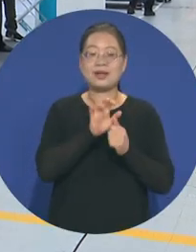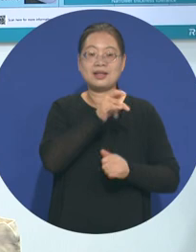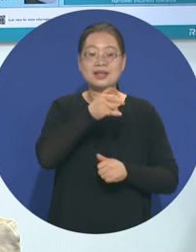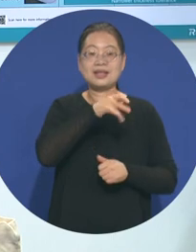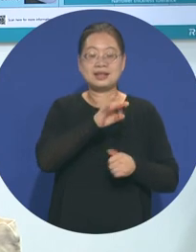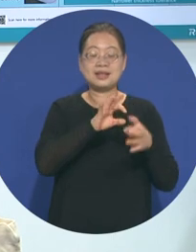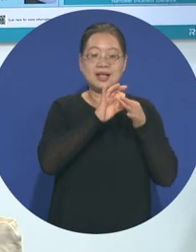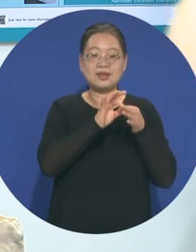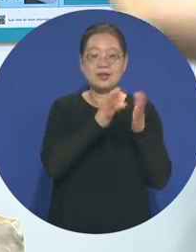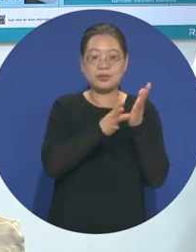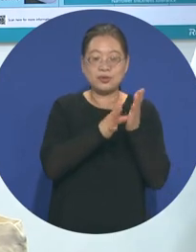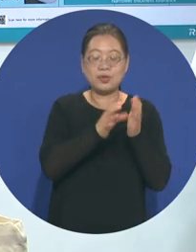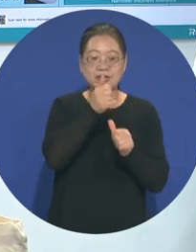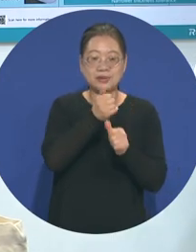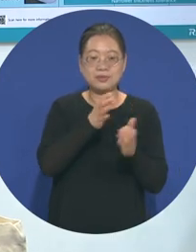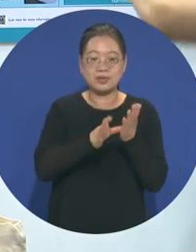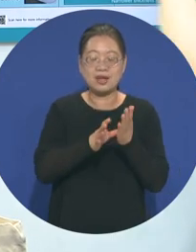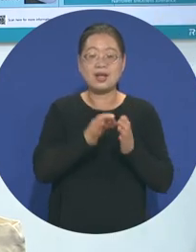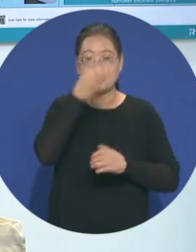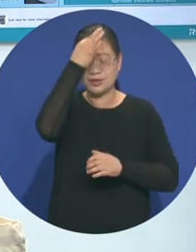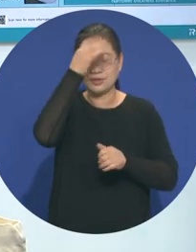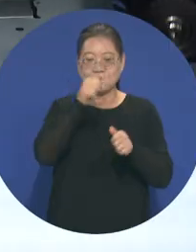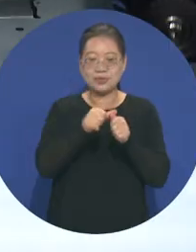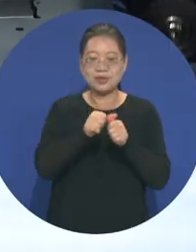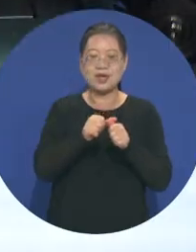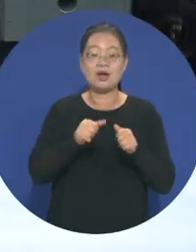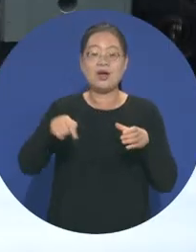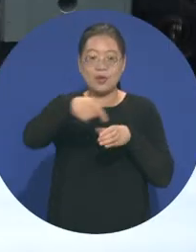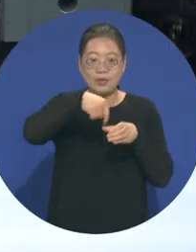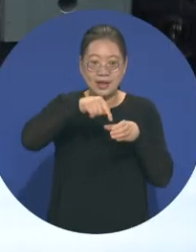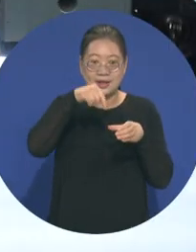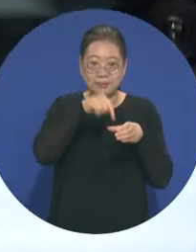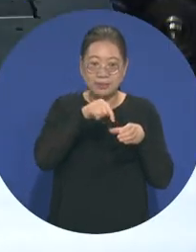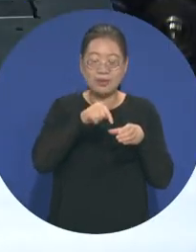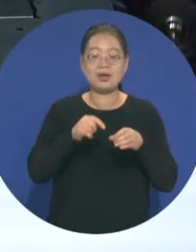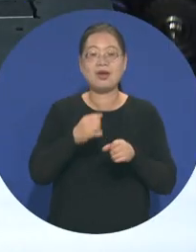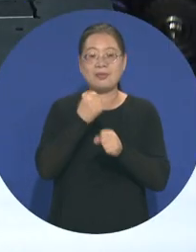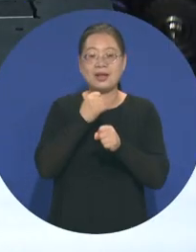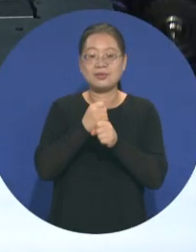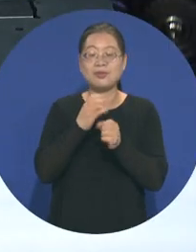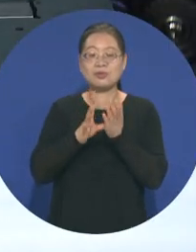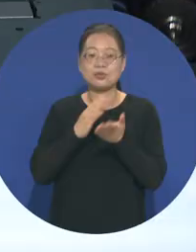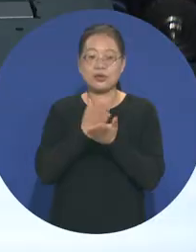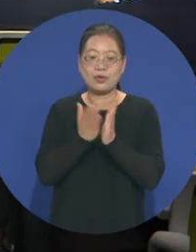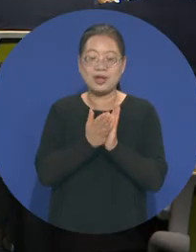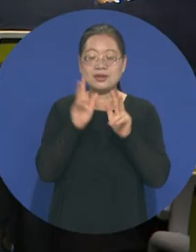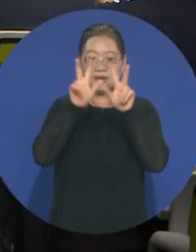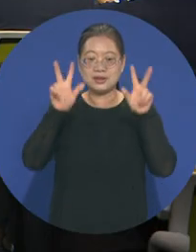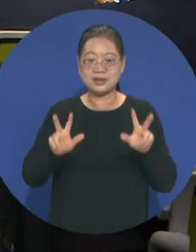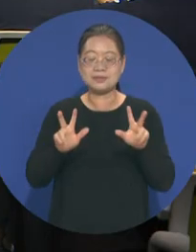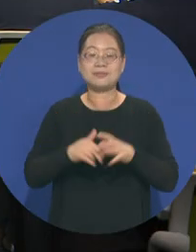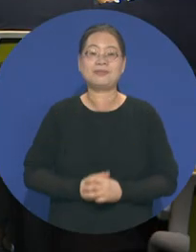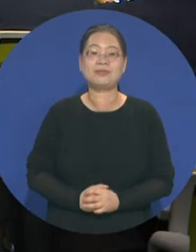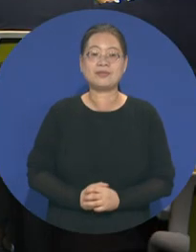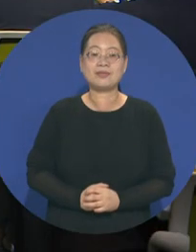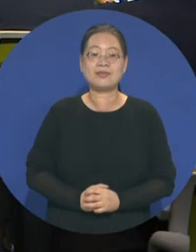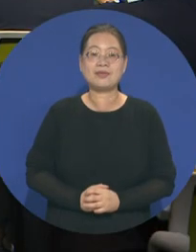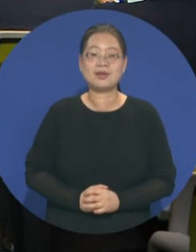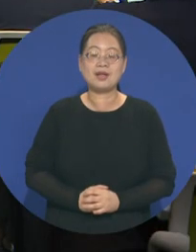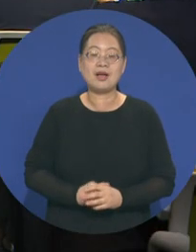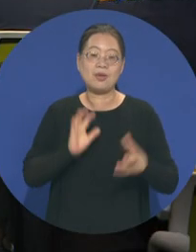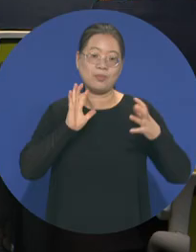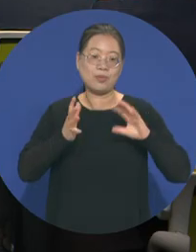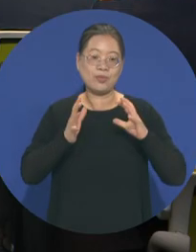패키징 소재와 부품, 기술 솔루션, 기타 웨이퍼 가공, 소재 부품 장비 등을 전시했습니다. 이번 행사는